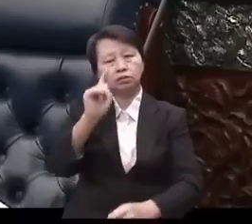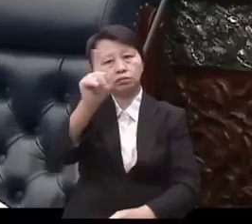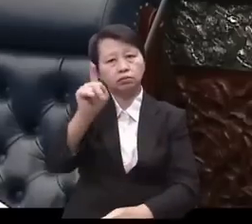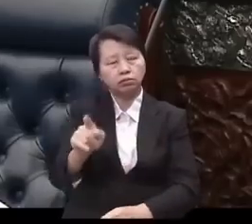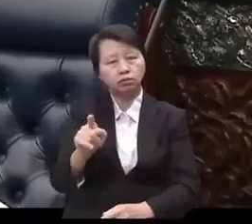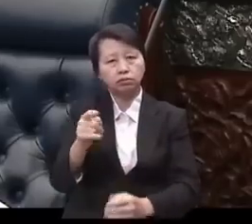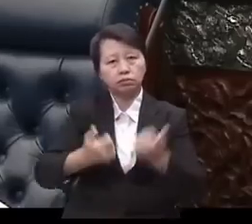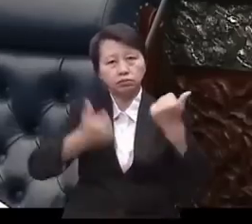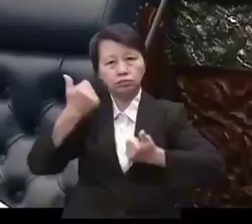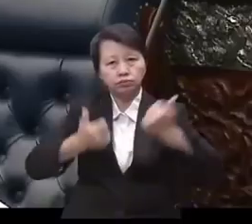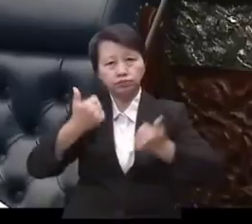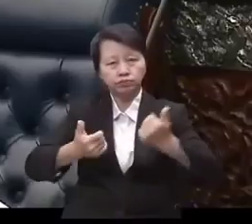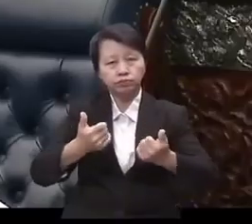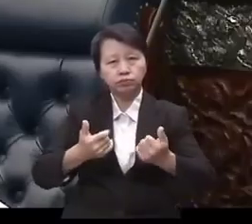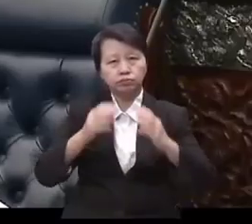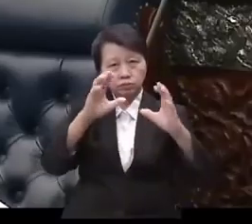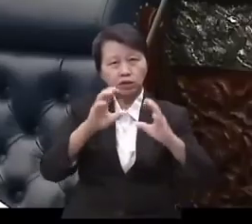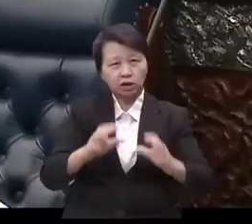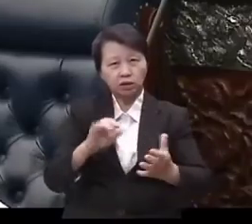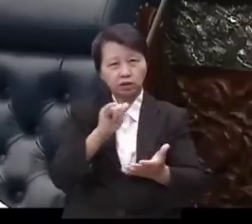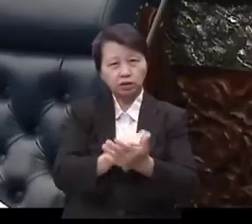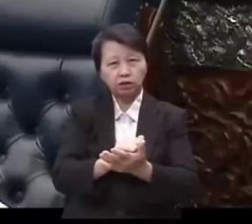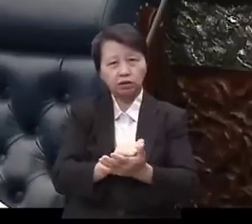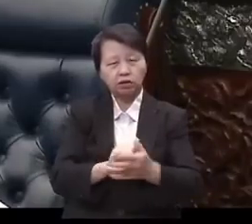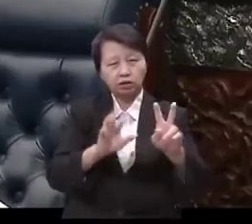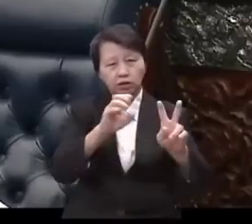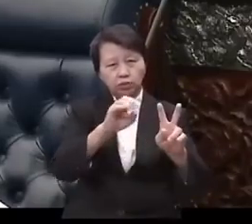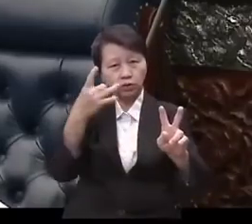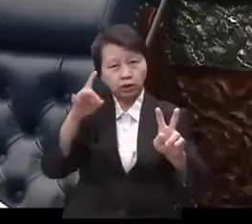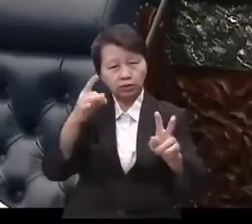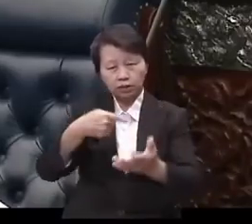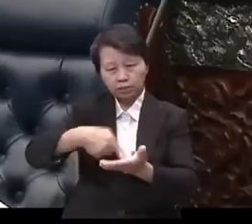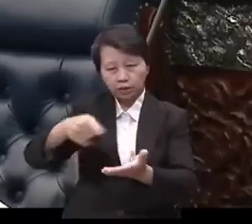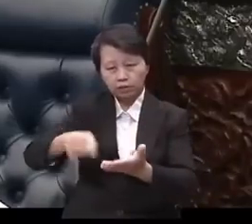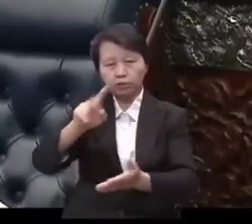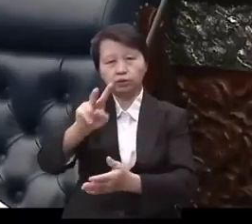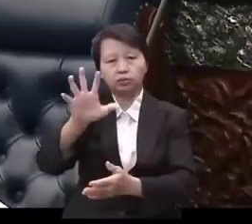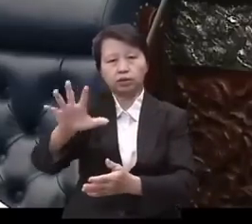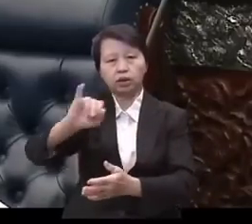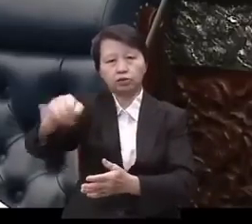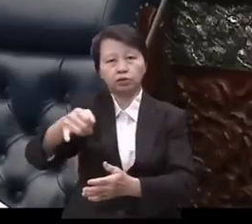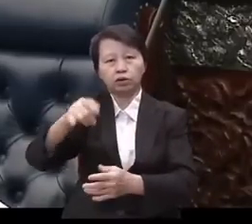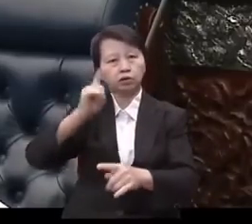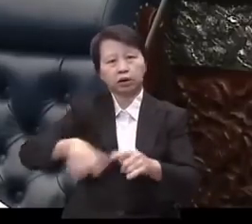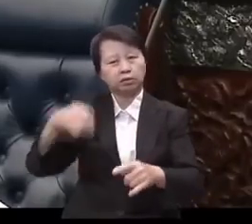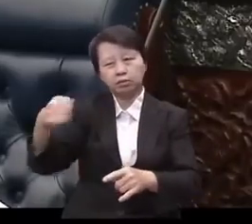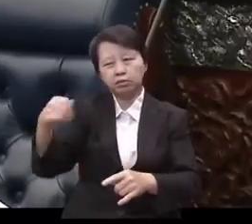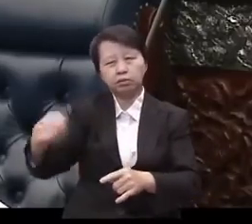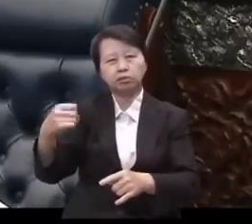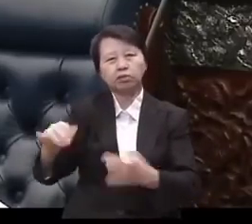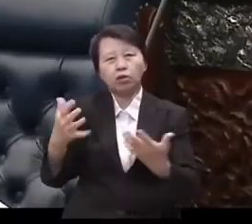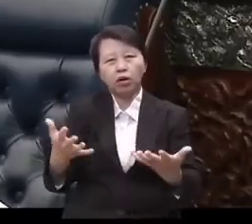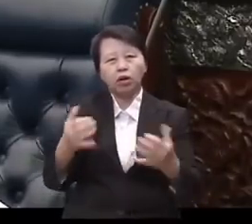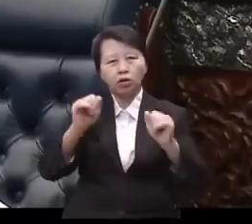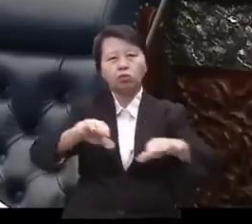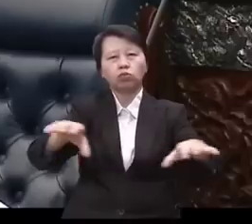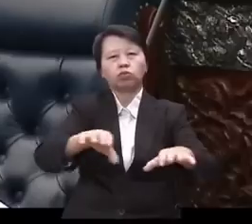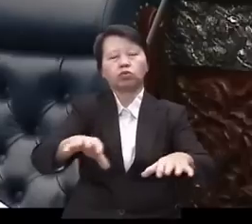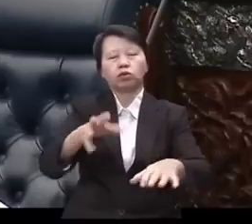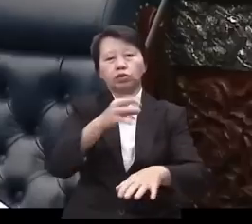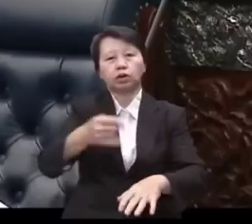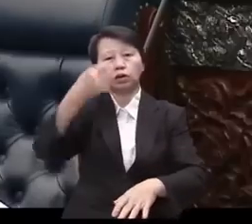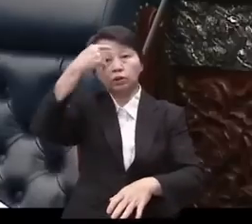ada mekanisme itu yang 2018 kita belanja 25 juta itu tak boleh jalan. Bagaimana ia boleh dibuat?